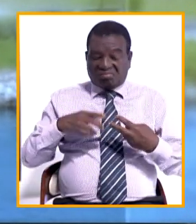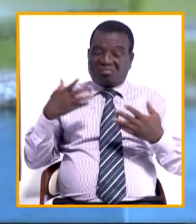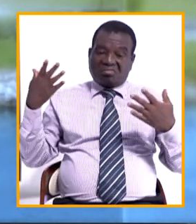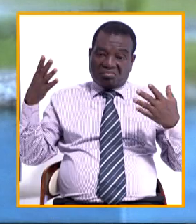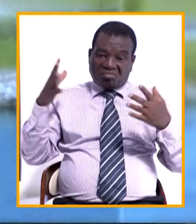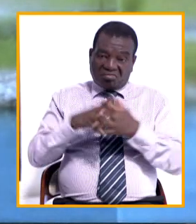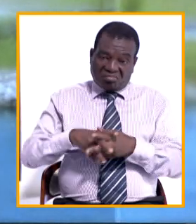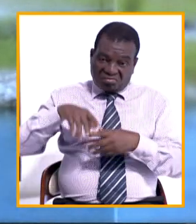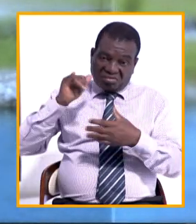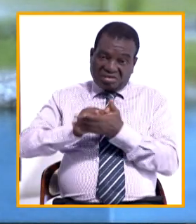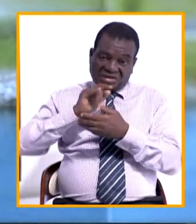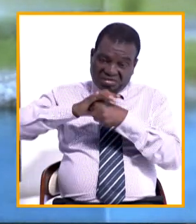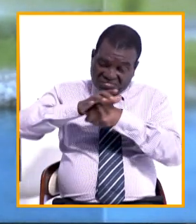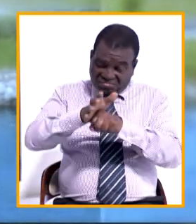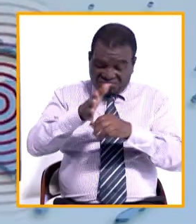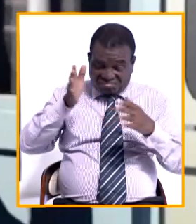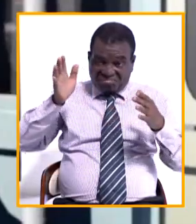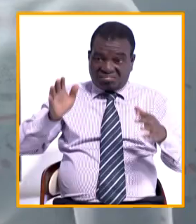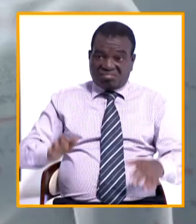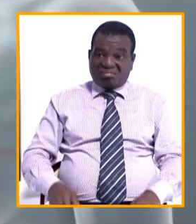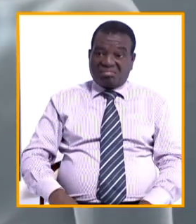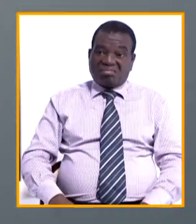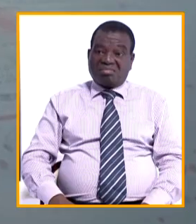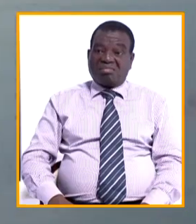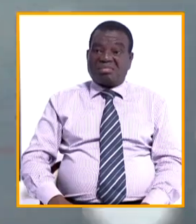jusque-là. Satanée Covid-19.